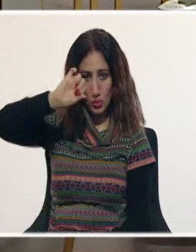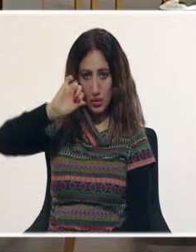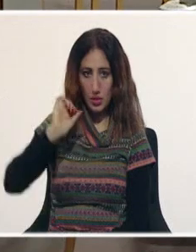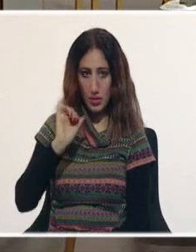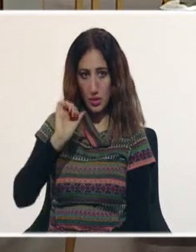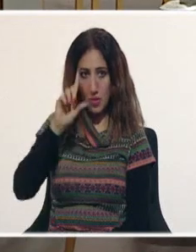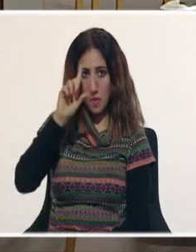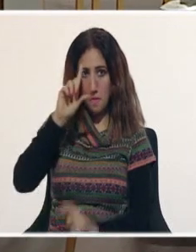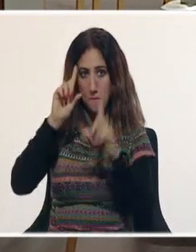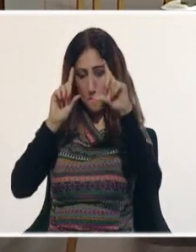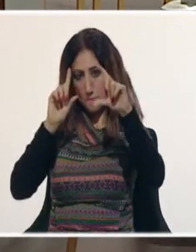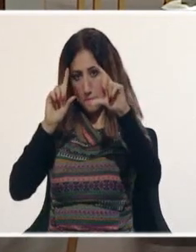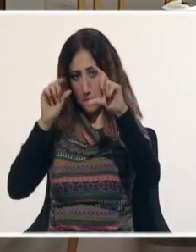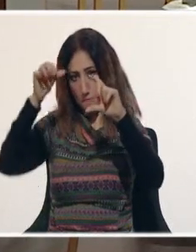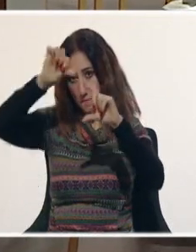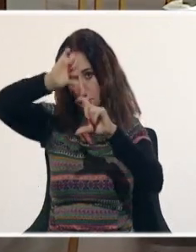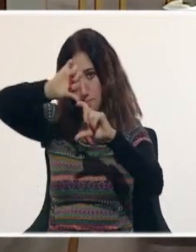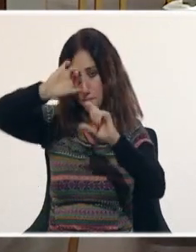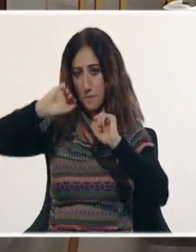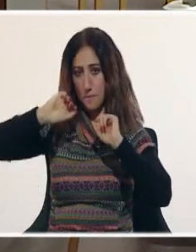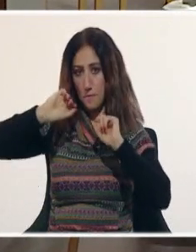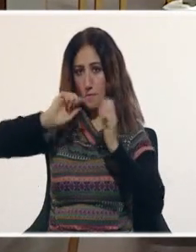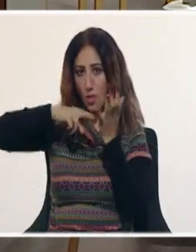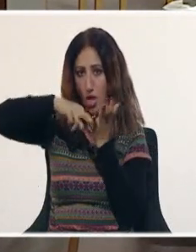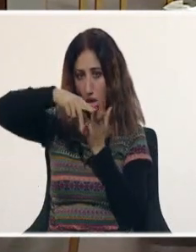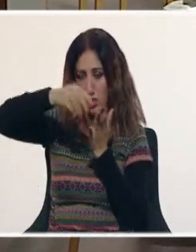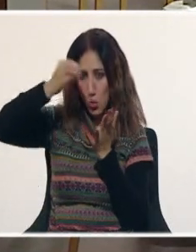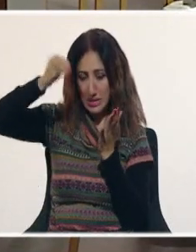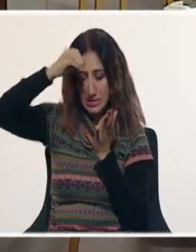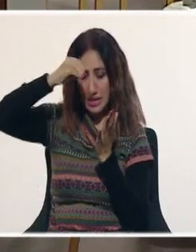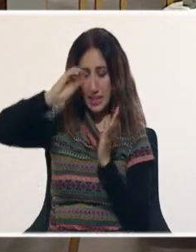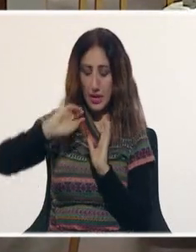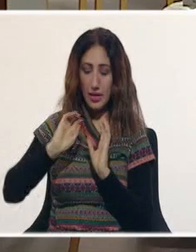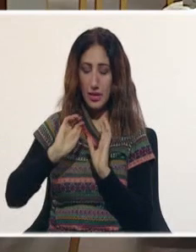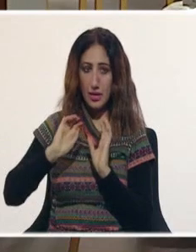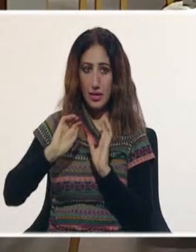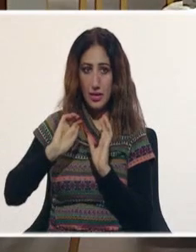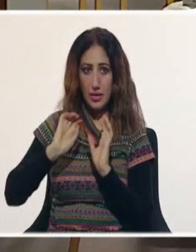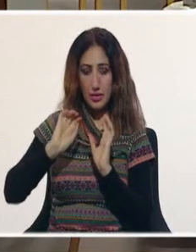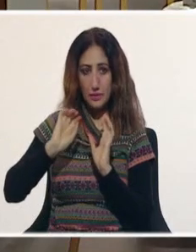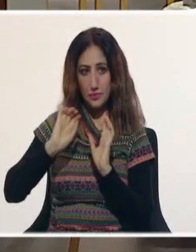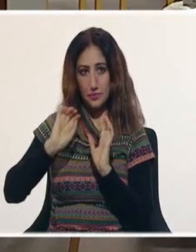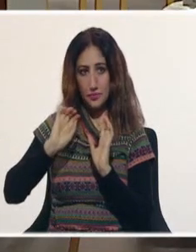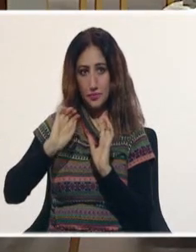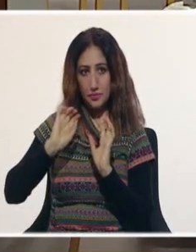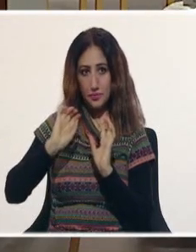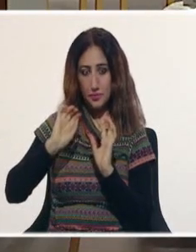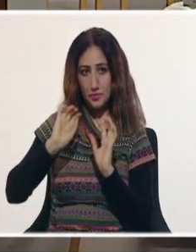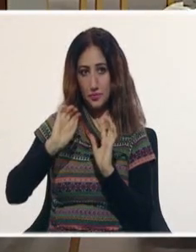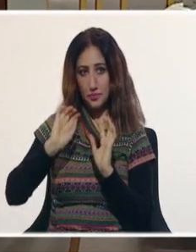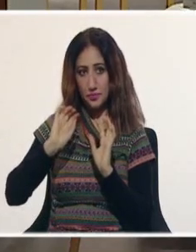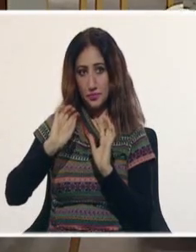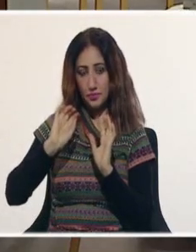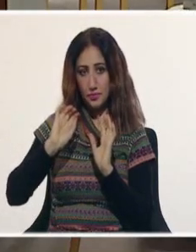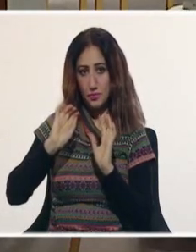في الكوباية دي زي ما حضرتك عملت، بس في خطوة زيادة حضرتك هطلب منك تعملها. تاخد خطوة لورا بسرعة